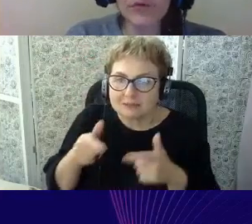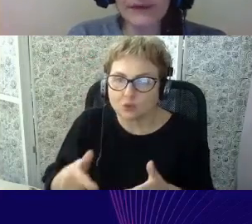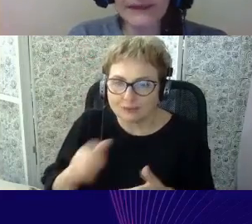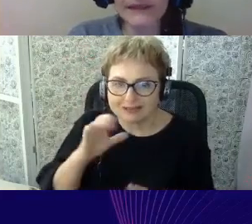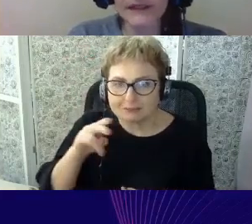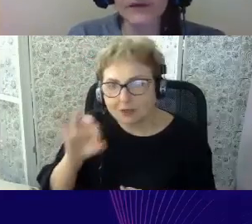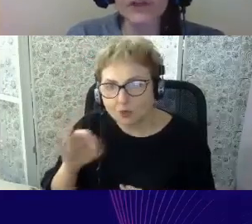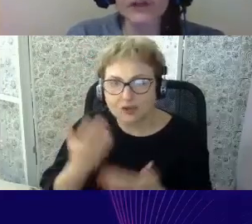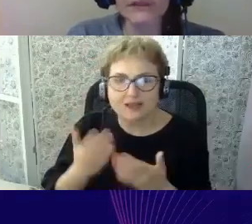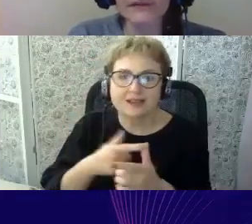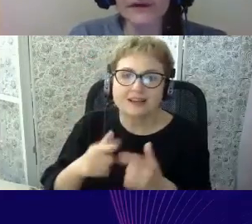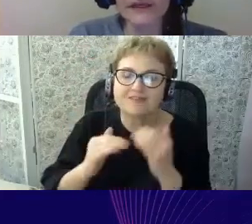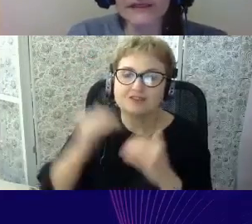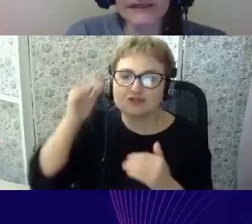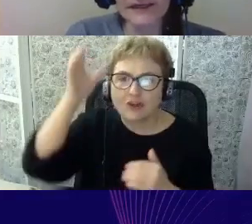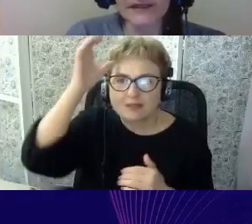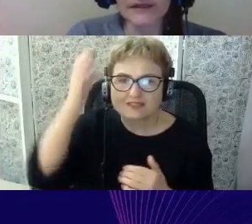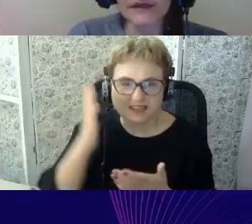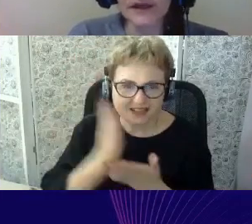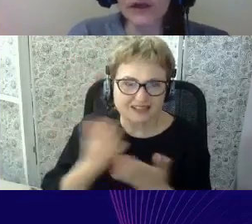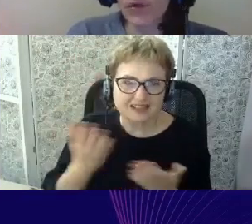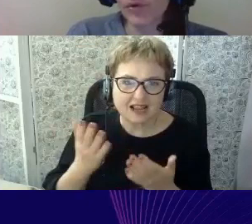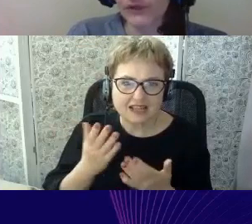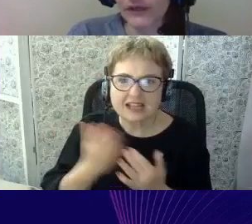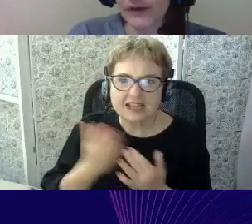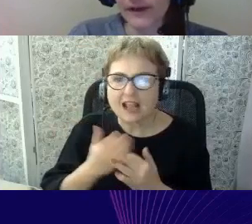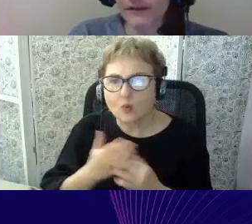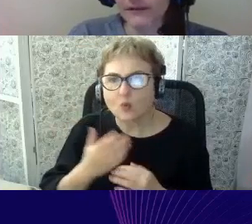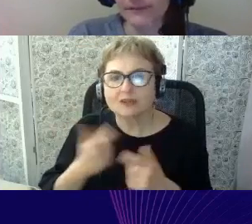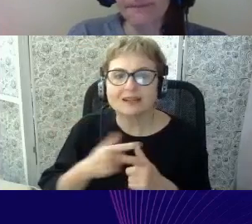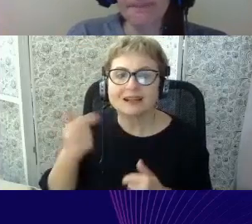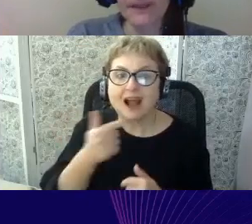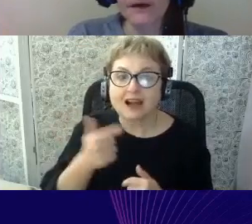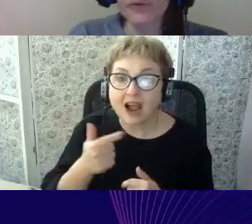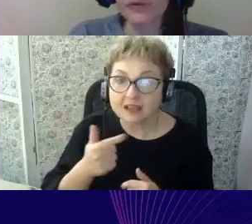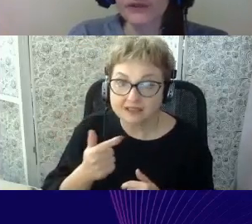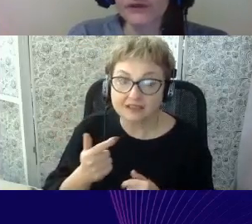на СПО или на высшее образование, а есть ли какие-то льготы или гарантии?